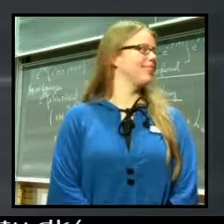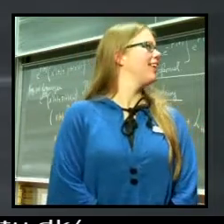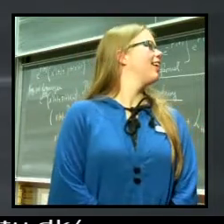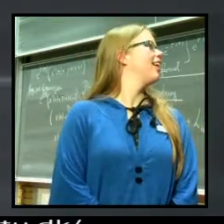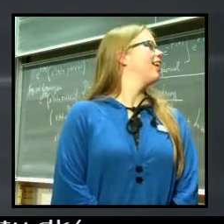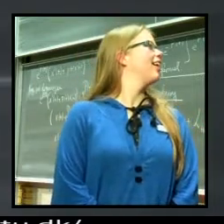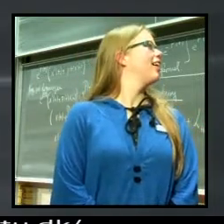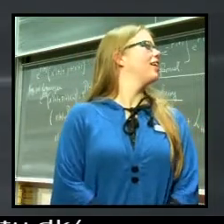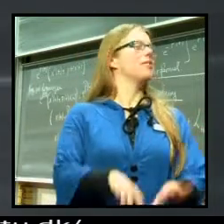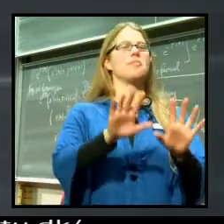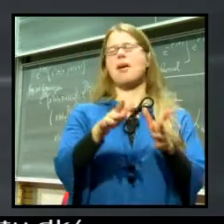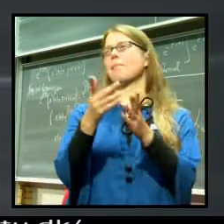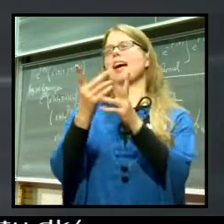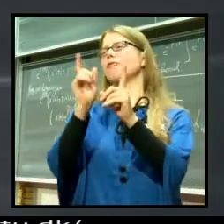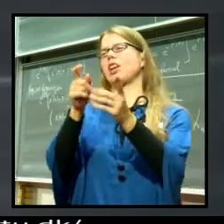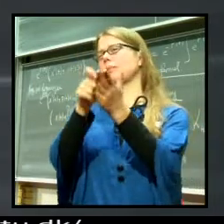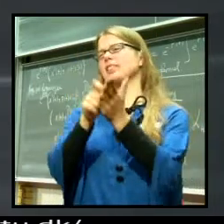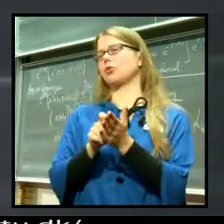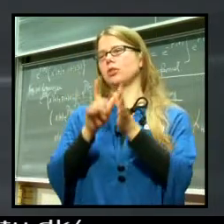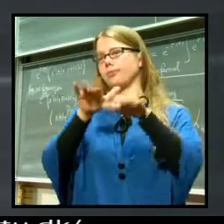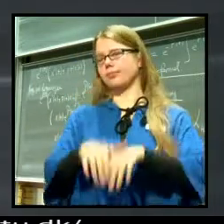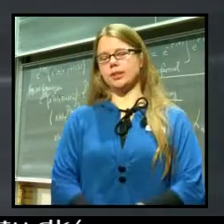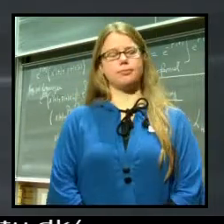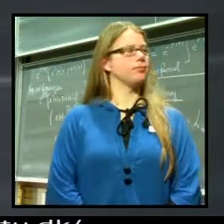Så det her, det var bare noget notation,